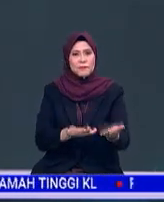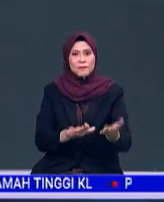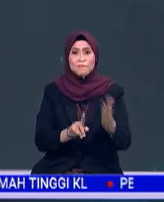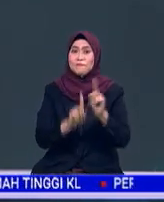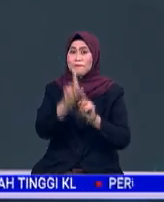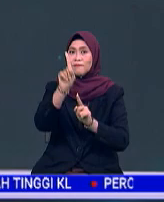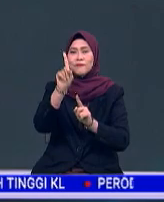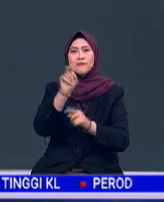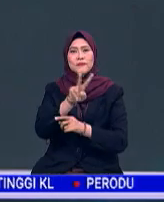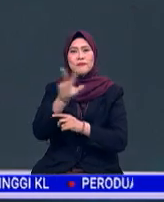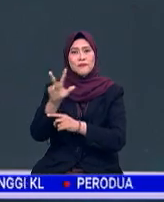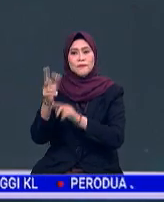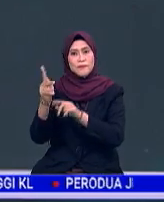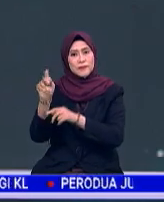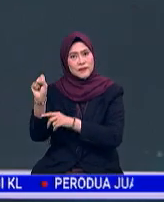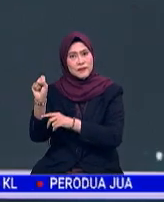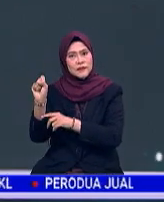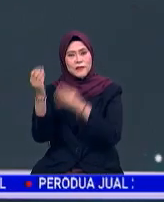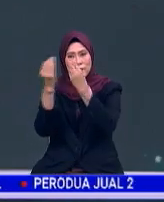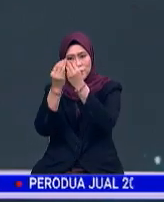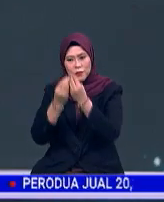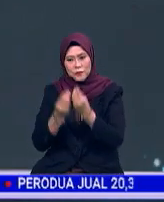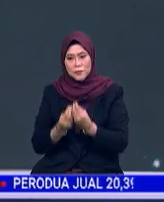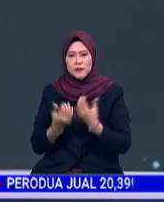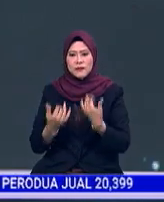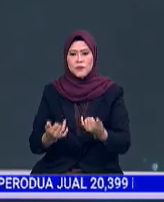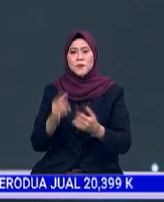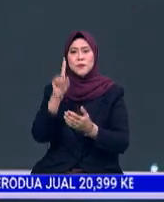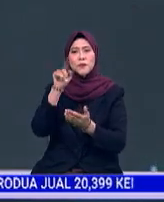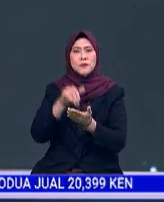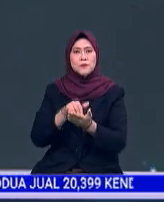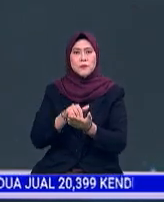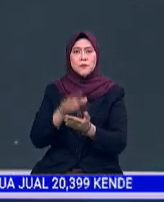tinggi dengan 23 kes menjadikan jumlahnya kini